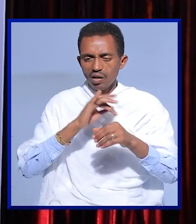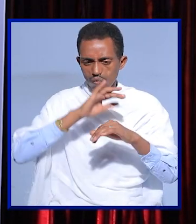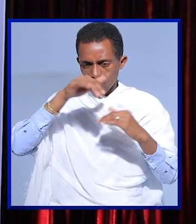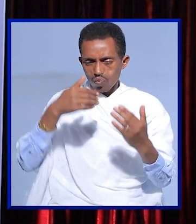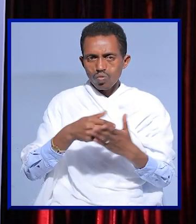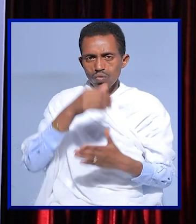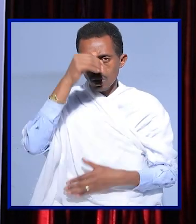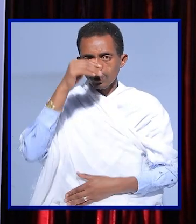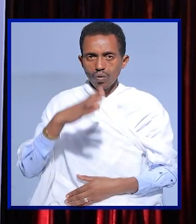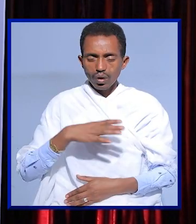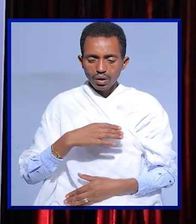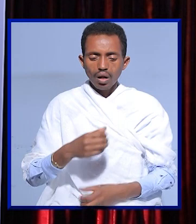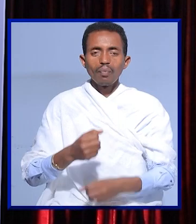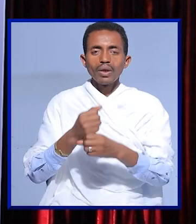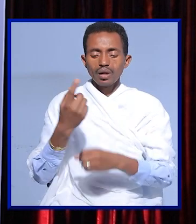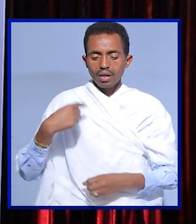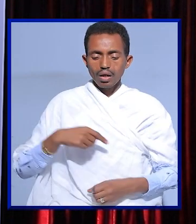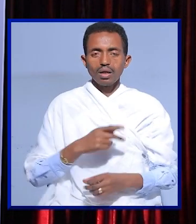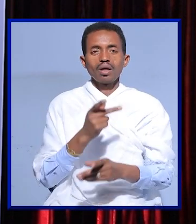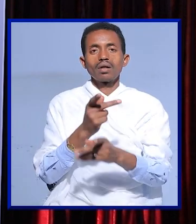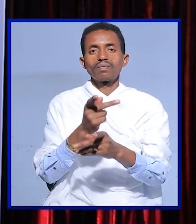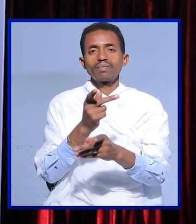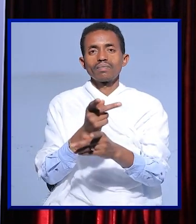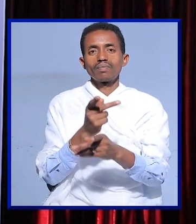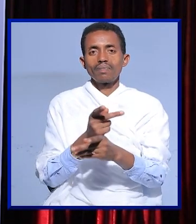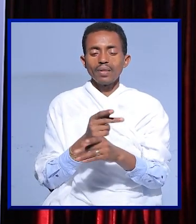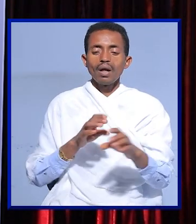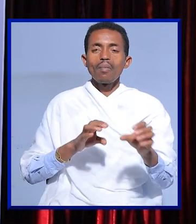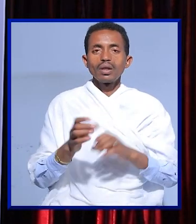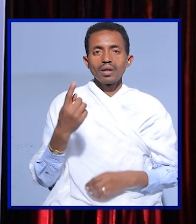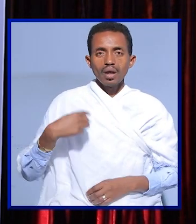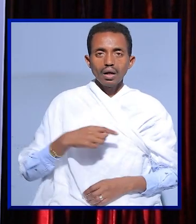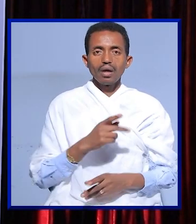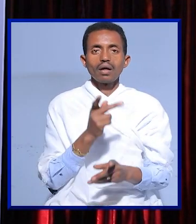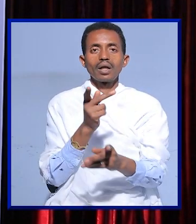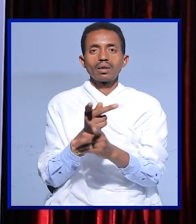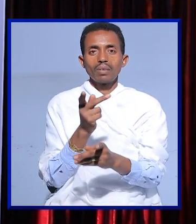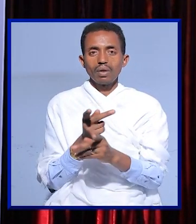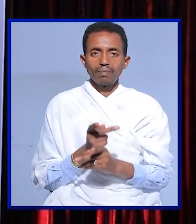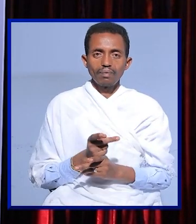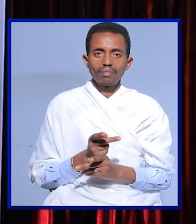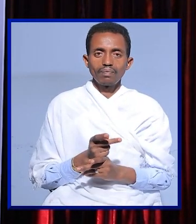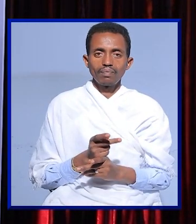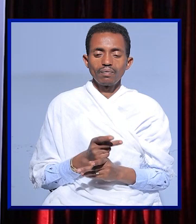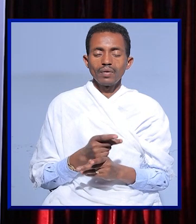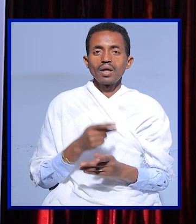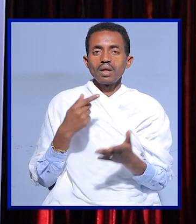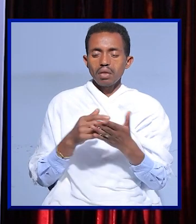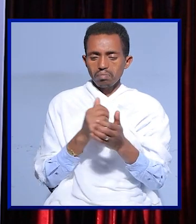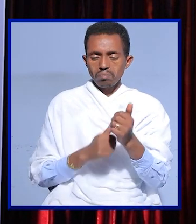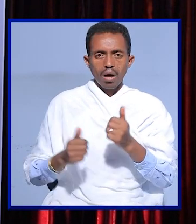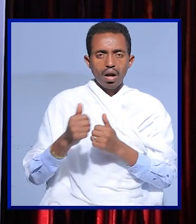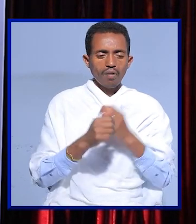ሁሉ መርዳት ከኛ ይጠበቃል ማድረግ ከኛ ይጠበቃል። ይሄ አላፊ ዓለም